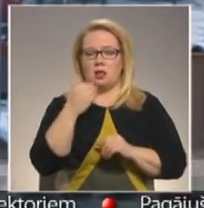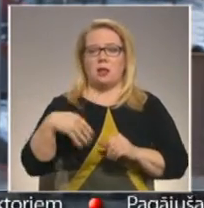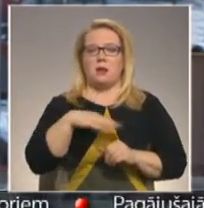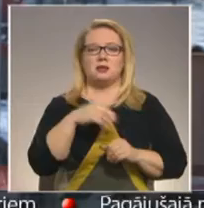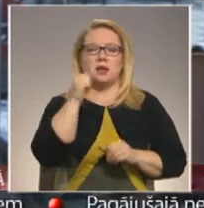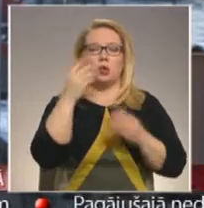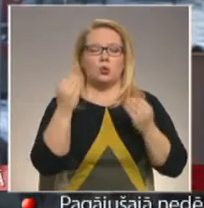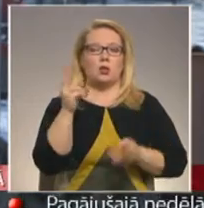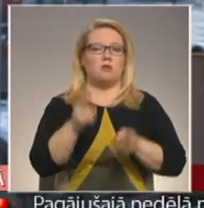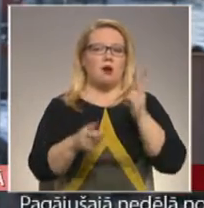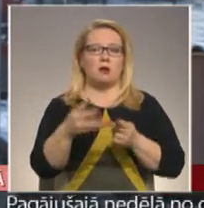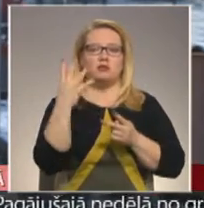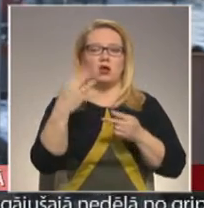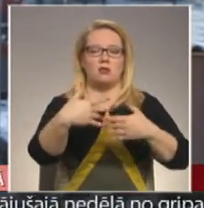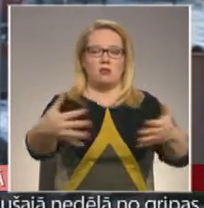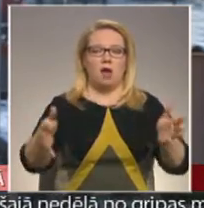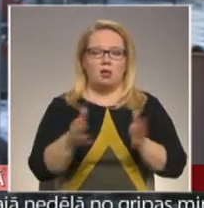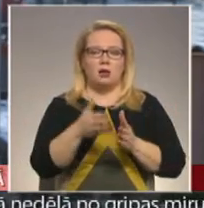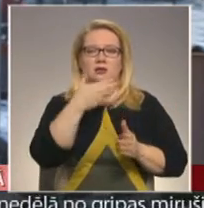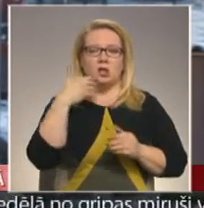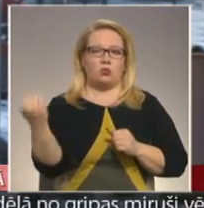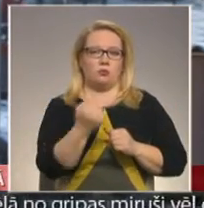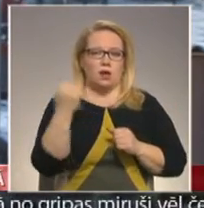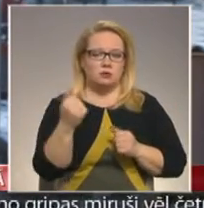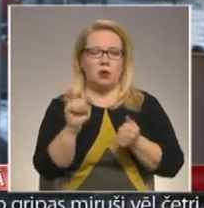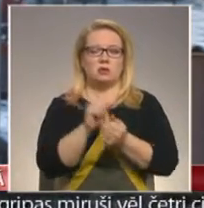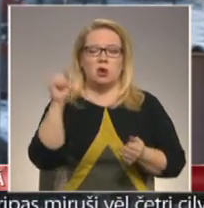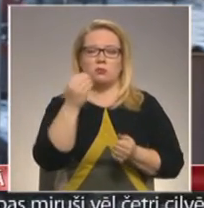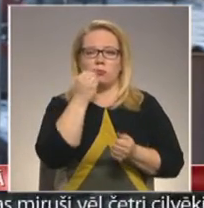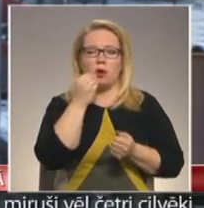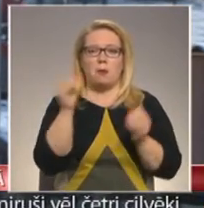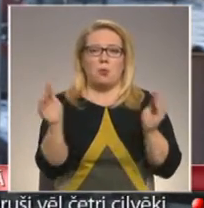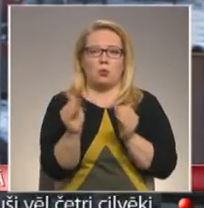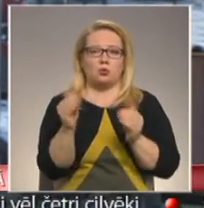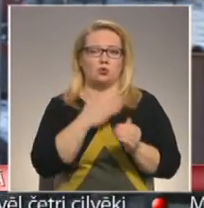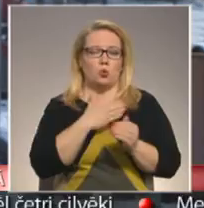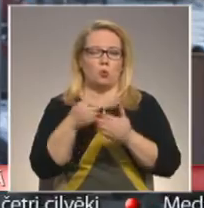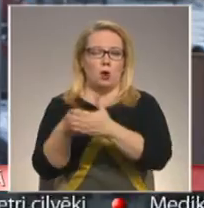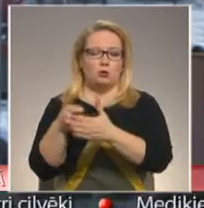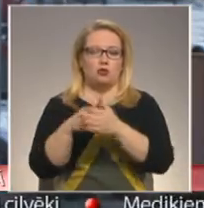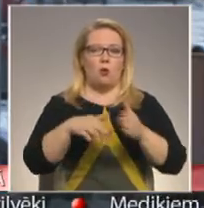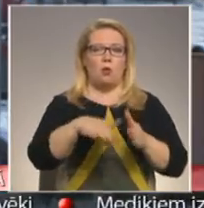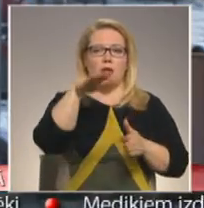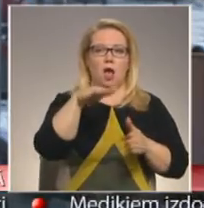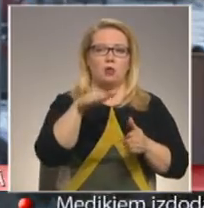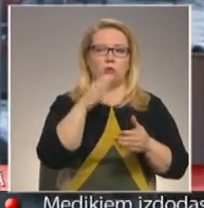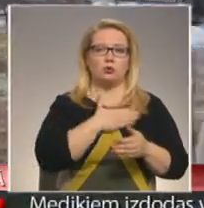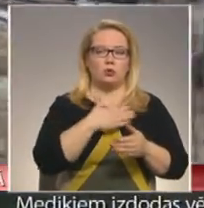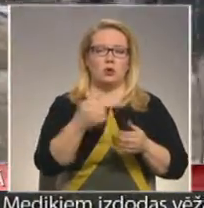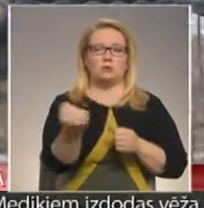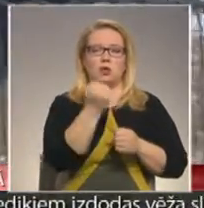dienu tagad vārām 4 kastroļus ar siltu putru. Aiziet sausā barība kucēnu barošanai un lielosiņu barošanai, kuri putru